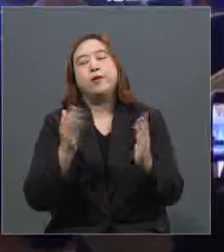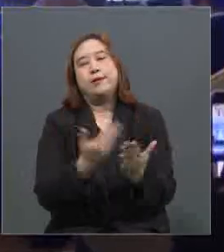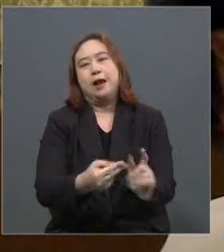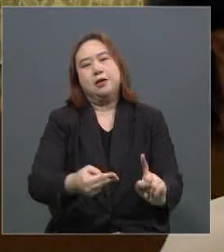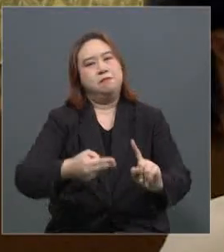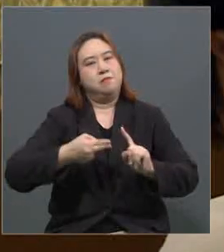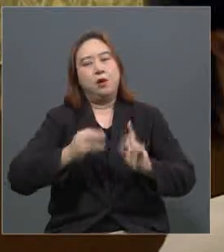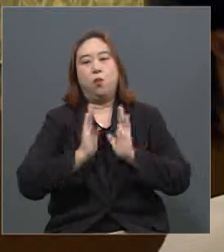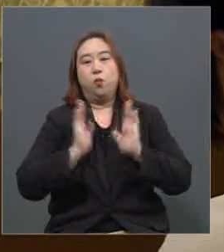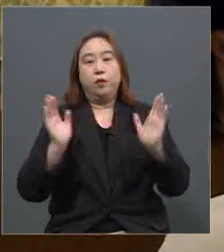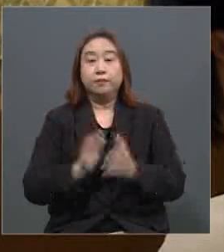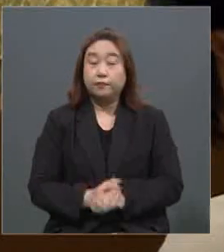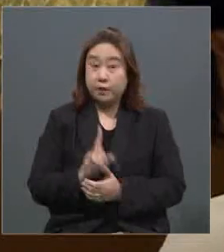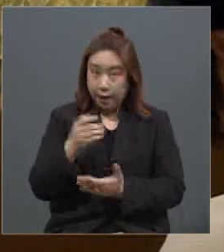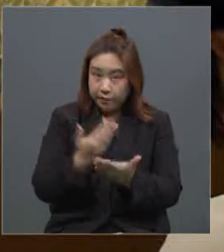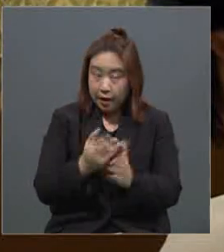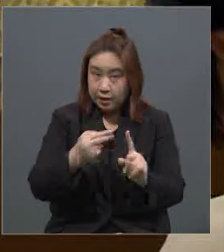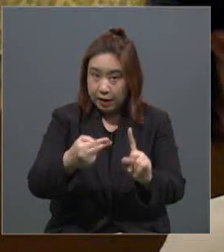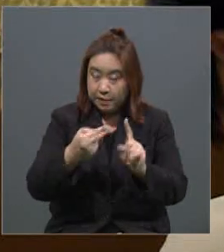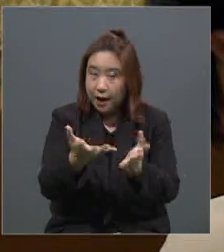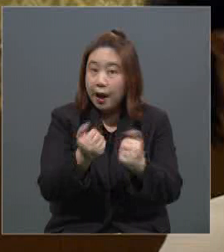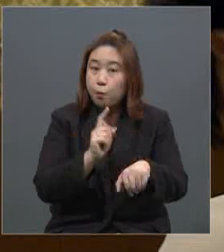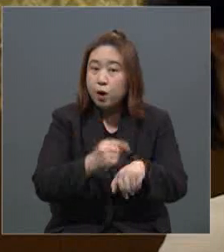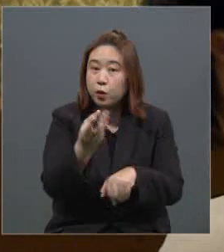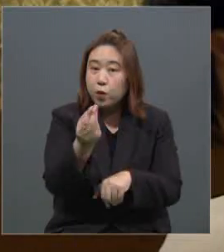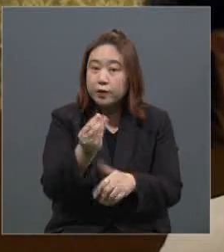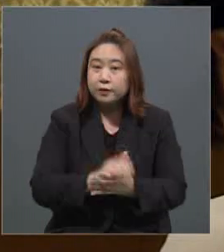บาทเป็นไงได้ 1,000 บาตอนกี่โมง